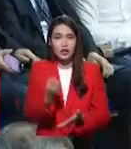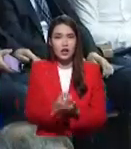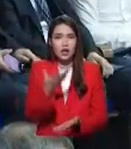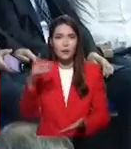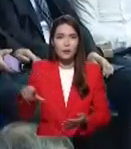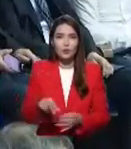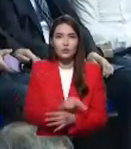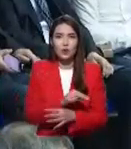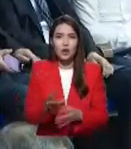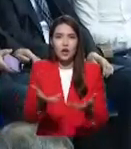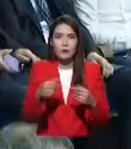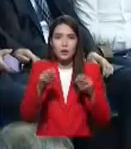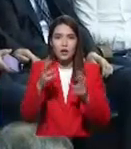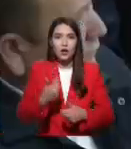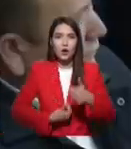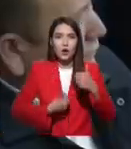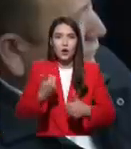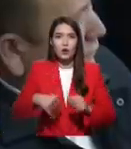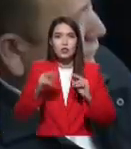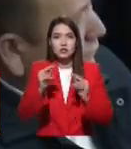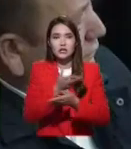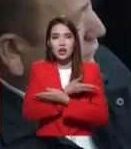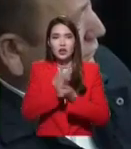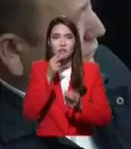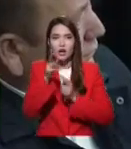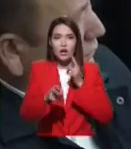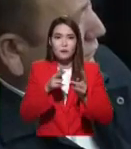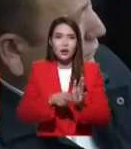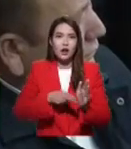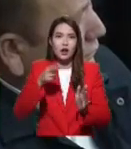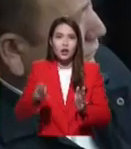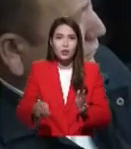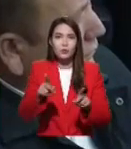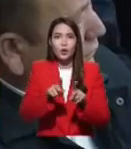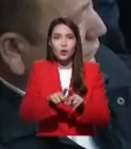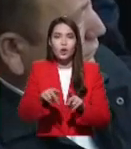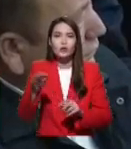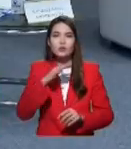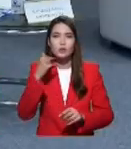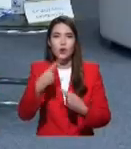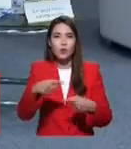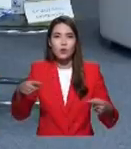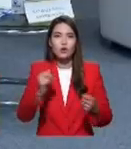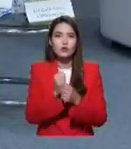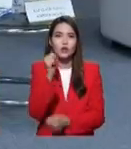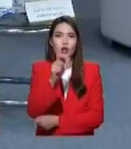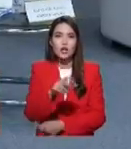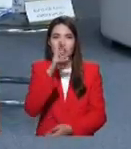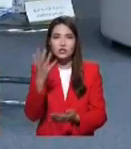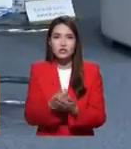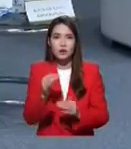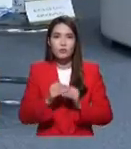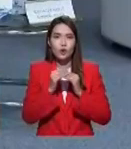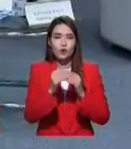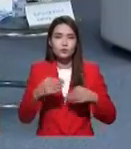жөндеуге арналған конкурстың әділ өтпейтініне шағымданды. Темір жолшылар мен осы салада жүрген өзге де жұмысшылардың жалақысын